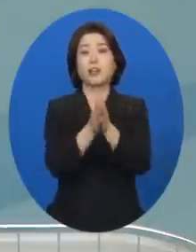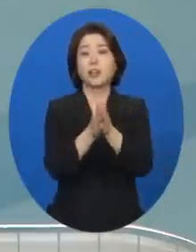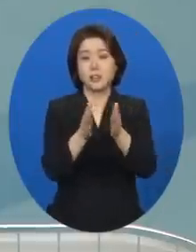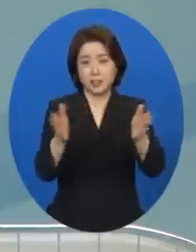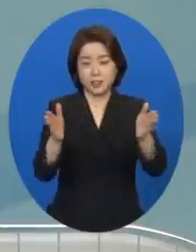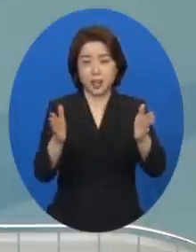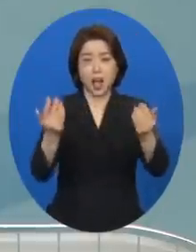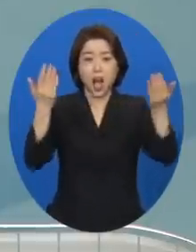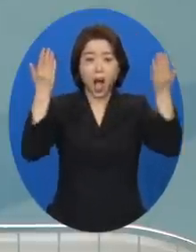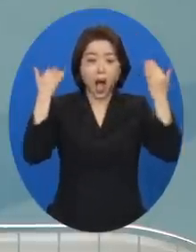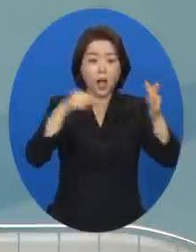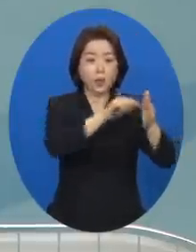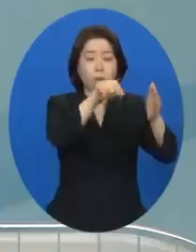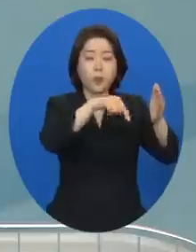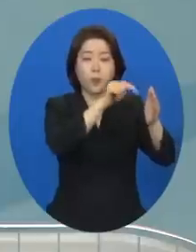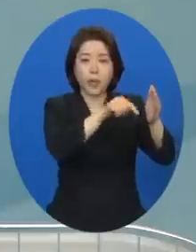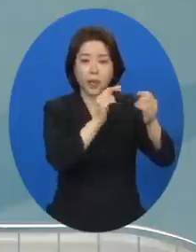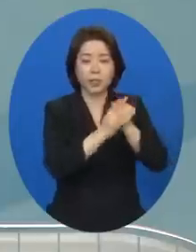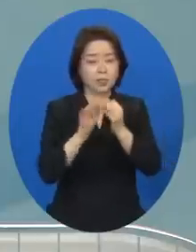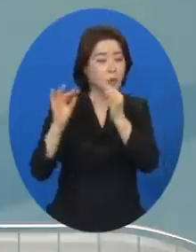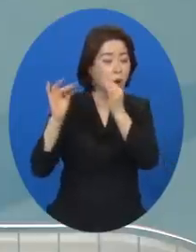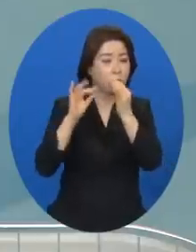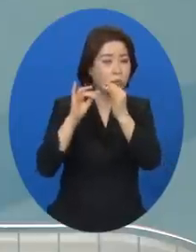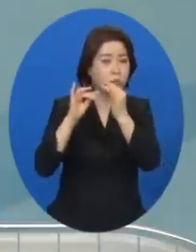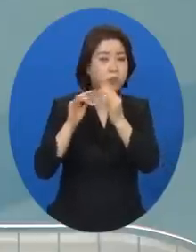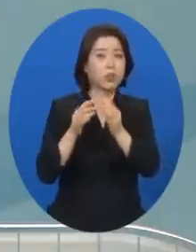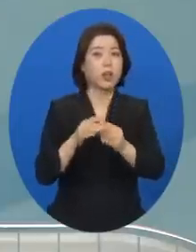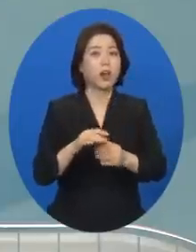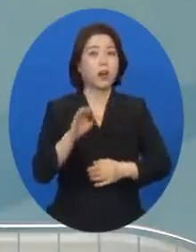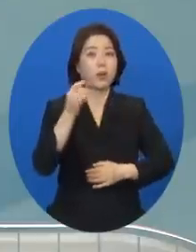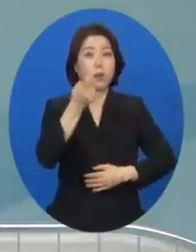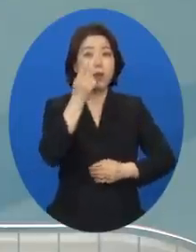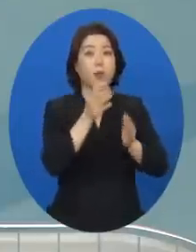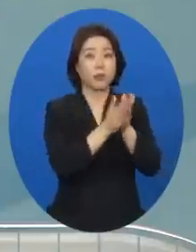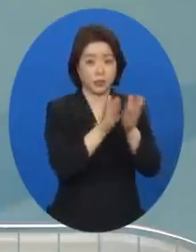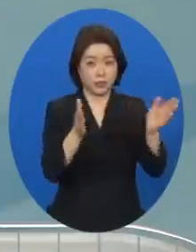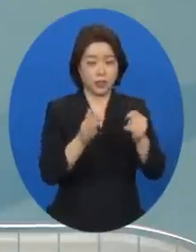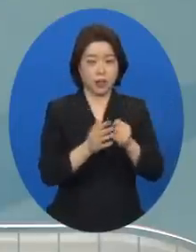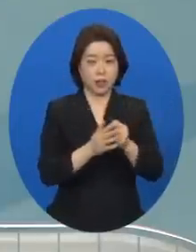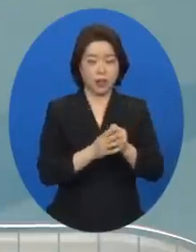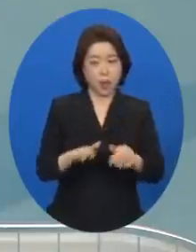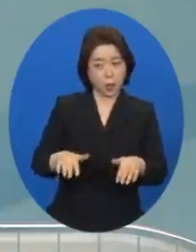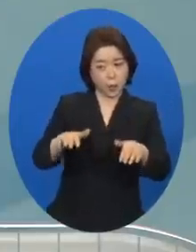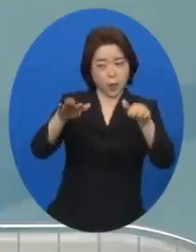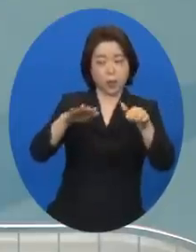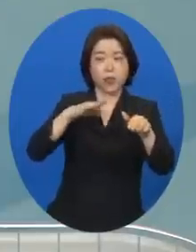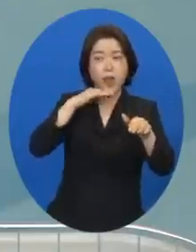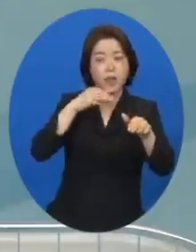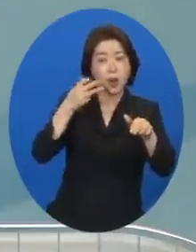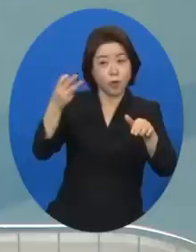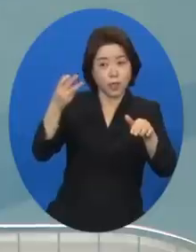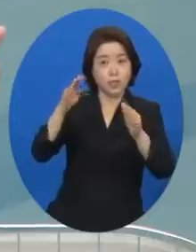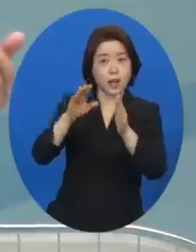학교 악단 해서 의 훈련 줄을 했더니 아이가 13살 때